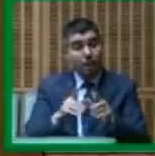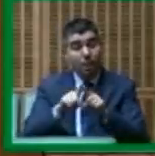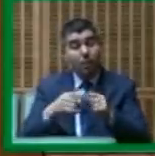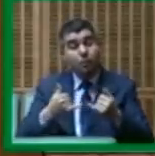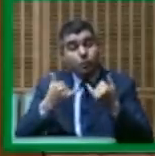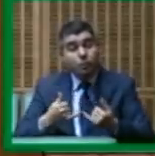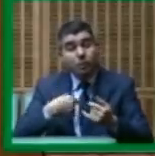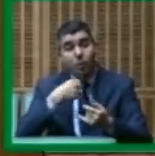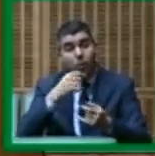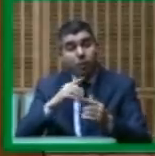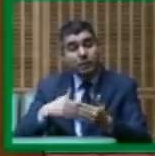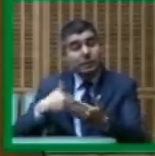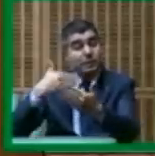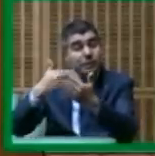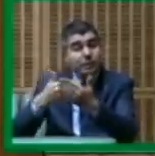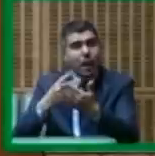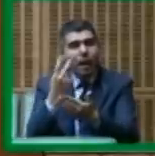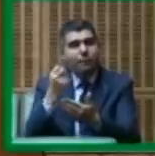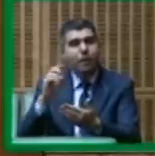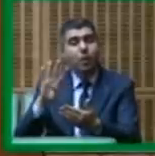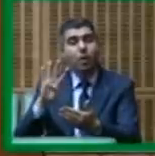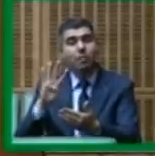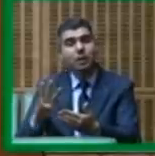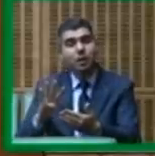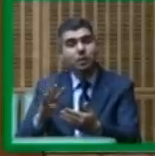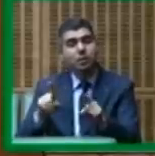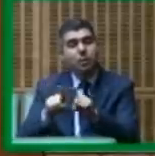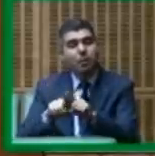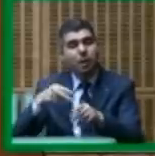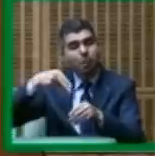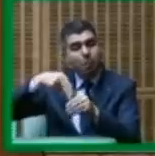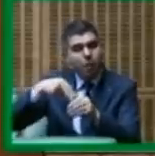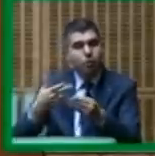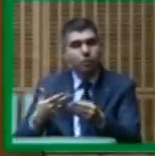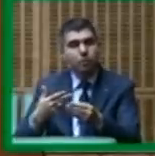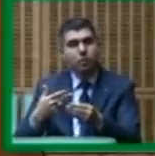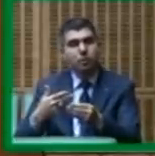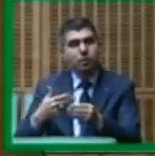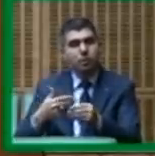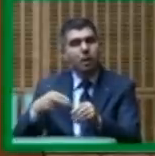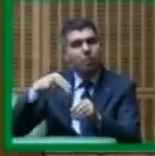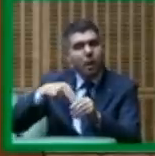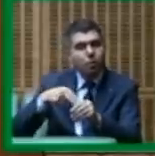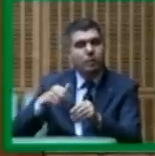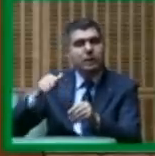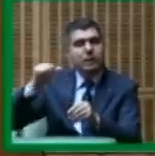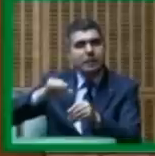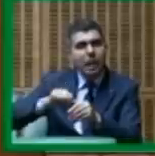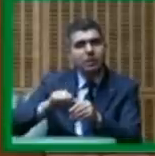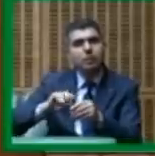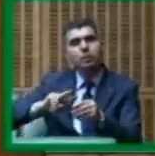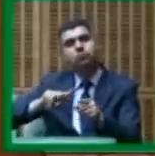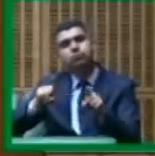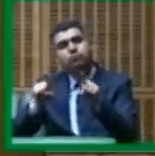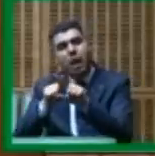ومن هنا لنهايه هذه السنه هذه المحروقات، يعني سواء تعلق الامر بليسونس ولا المازوت